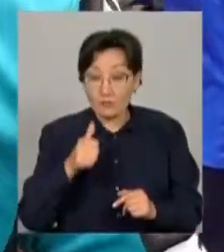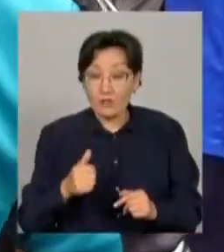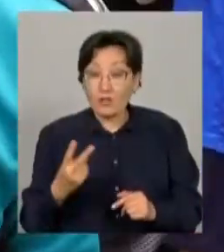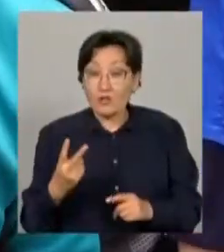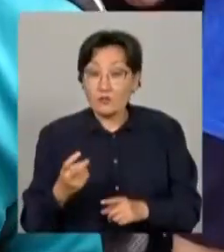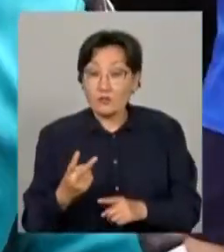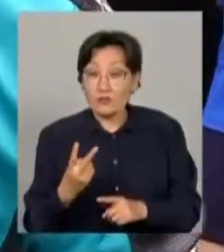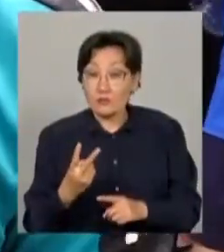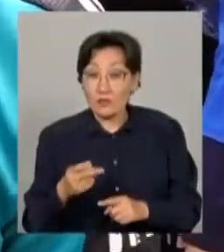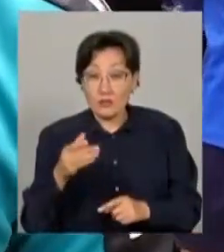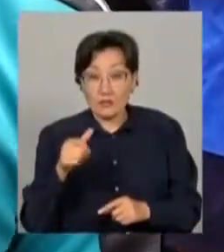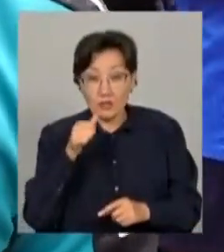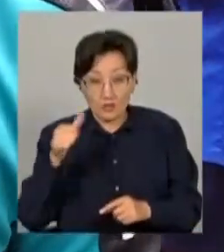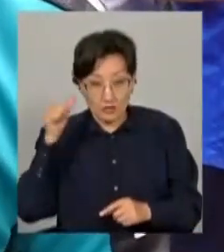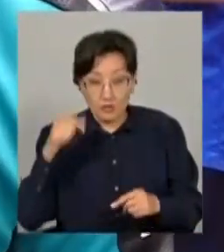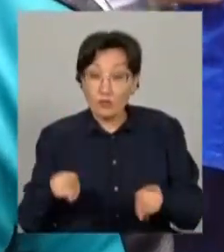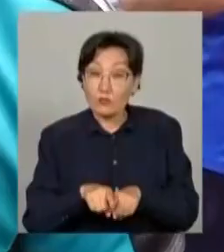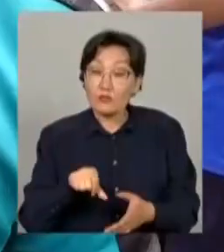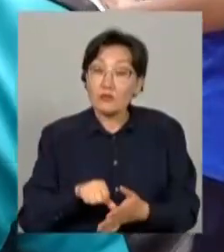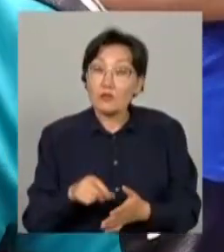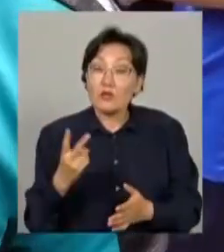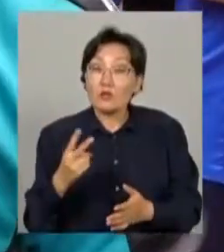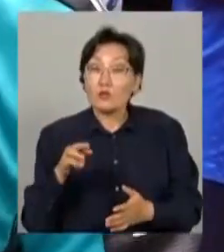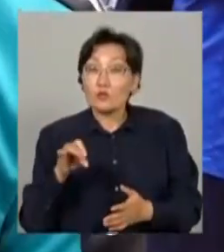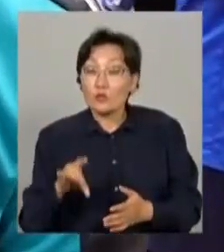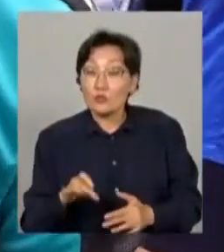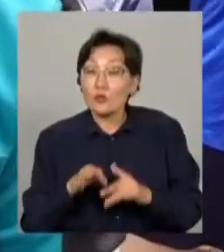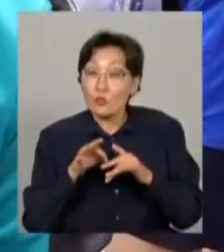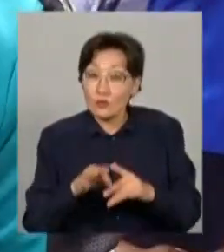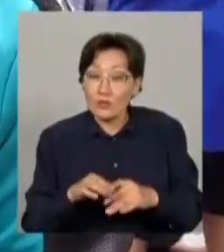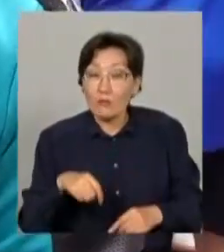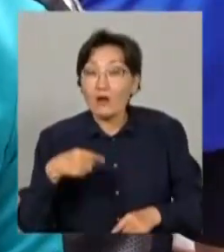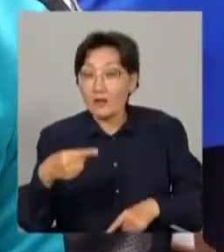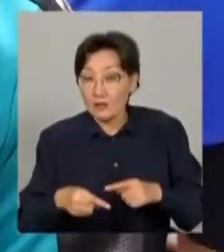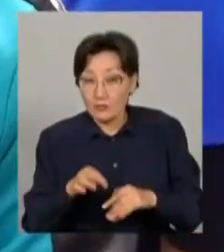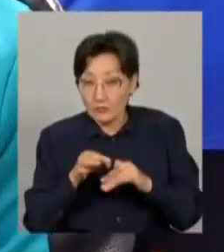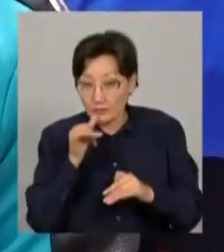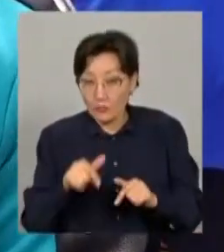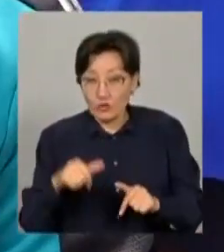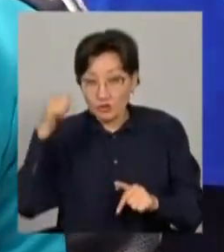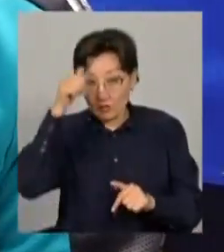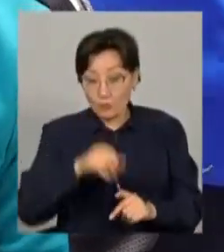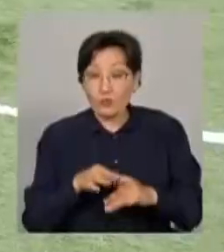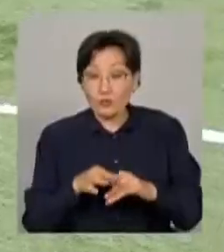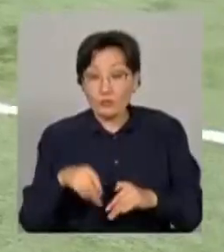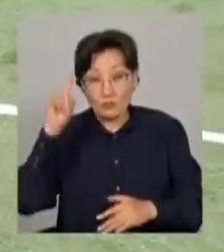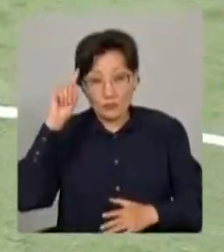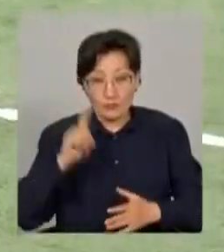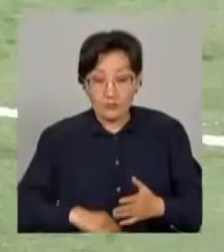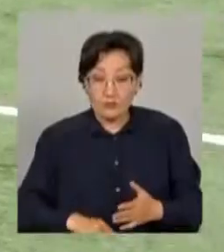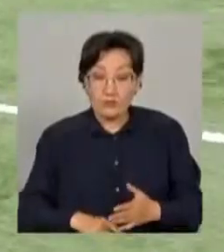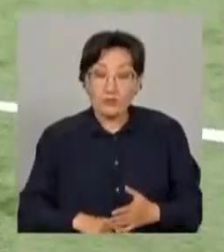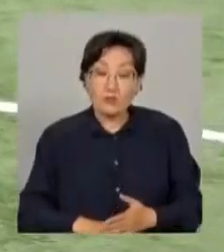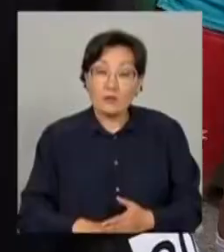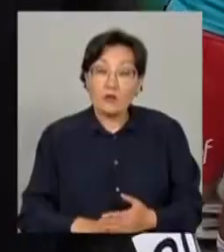Екінші жыл кетіп баратыр, алдыңғы жылда қатысқам. Алдыңғы жыл екінші турға өтіп, өтпей қалғам. Бұйырса, осы жыл өтемін деген үміт бар енді. Футболист